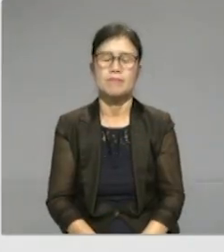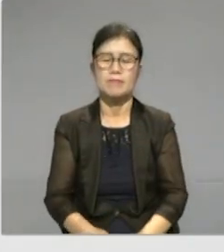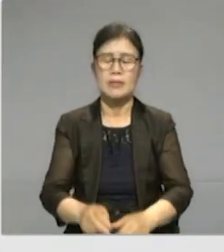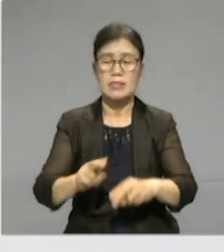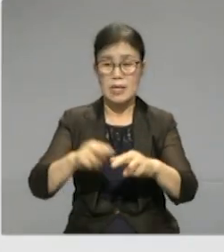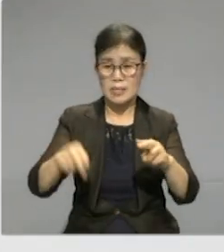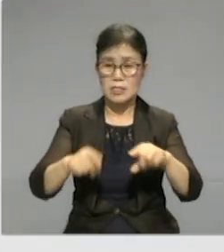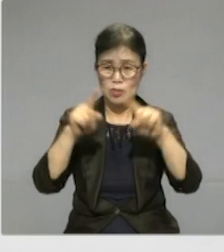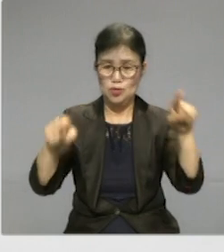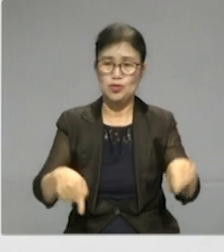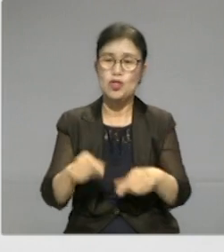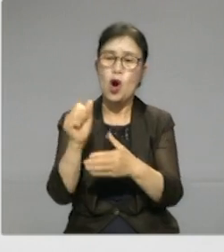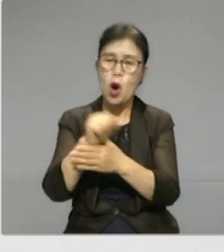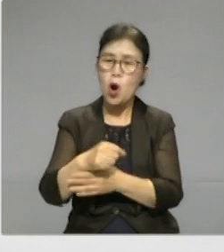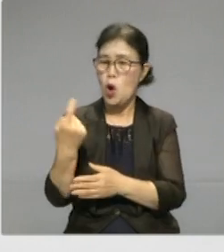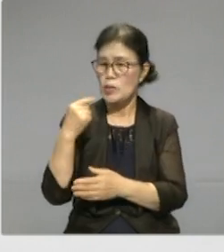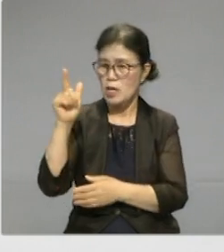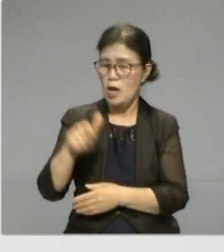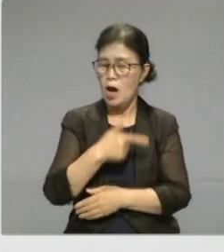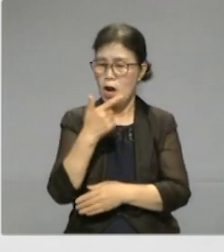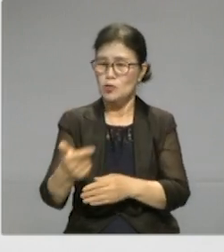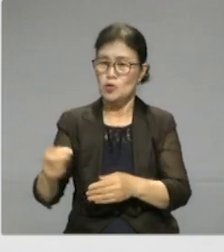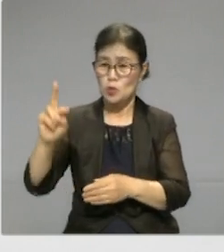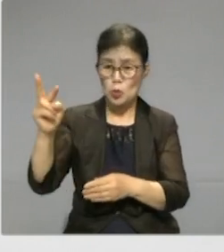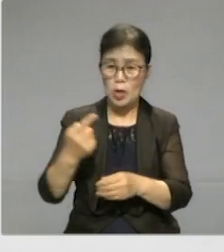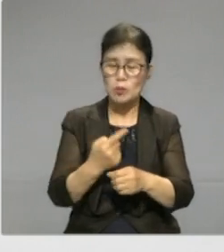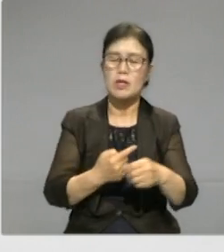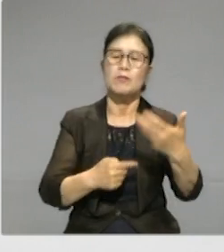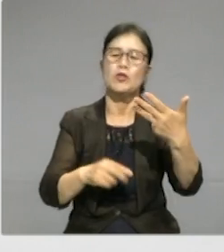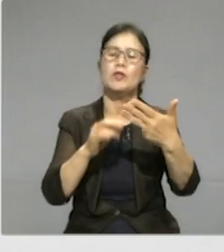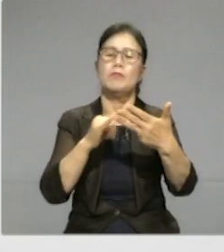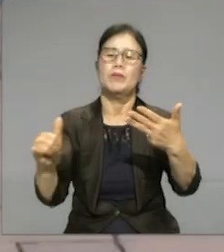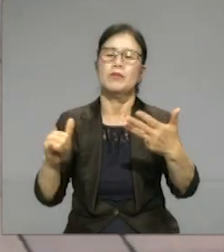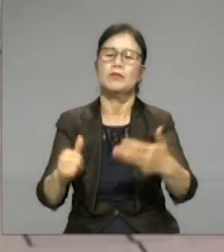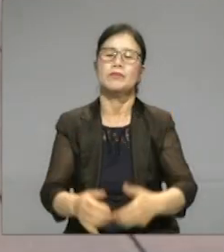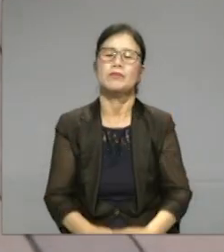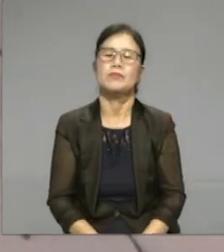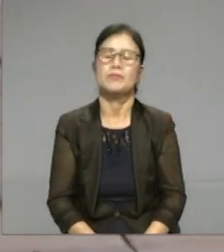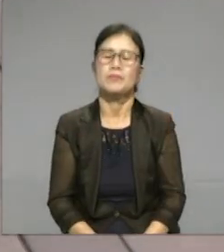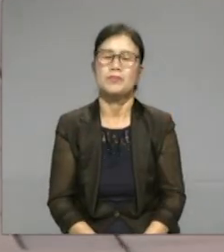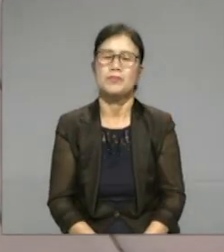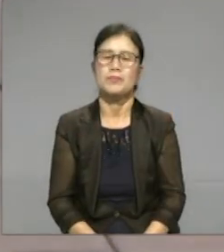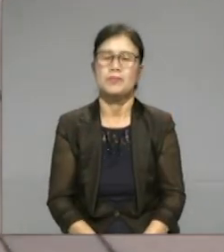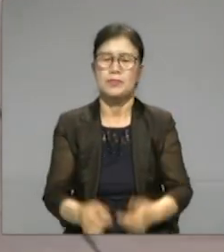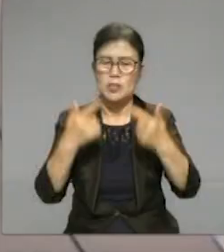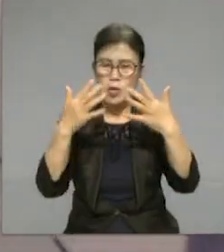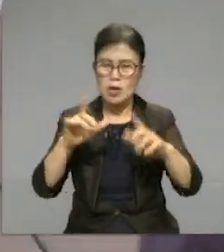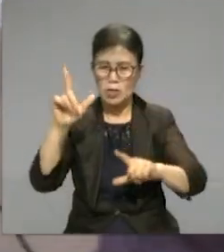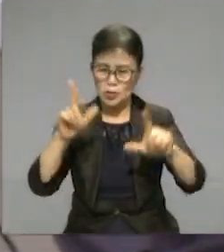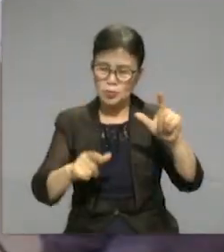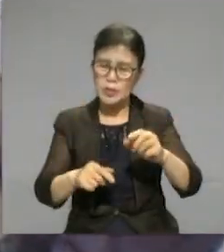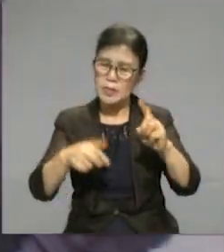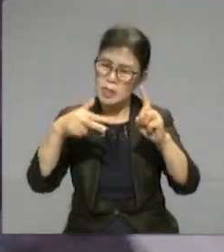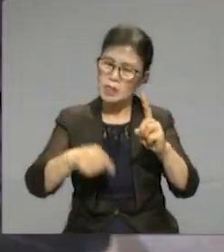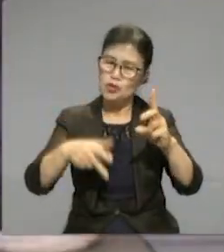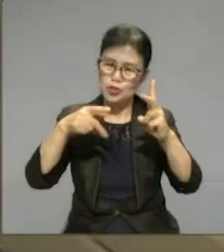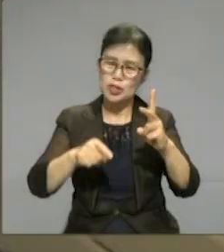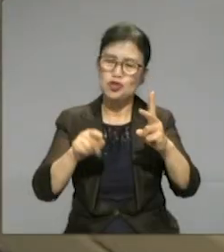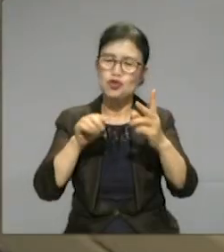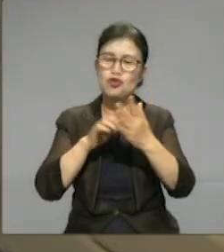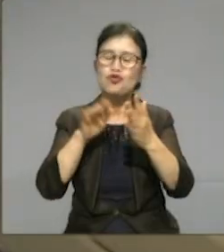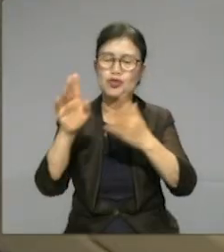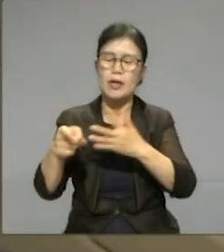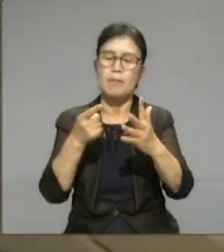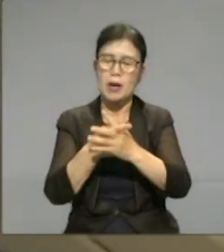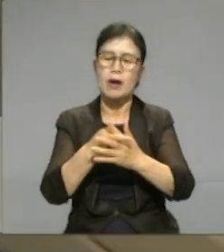사직서 수리를 허용한 어제 하루 복귀한 전공의는 8명입니다. 정확한 규모는 1, 2주 뒤 파악될